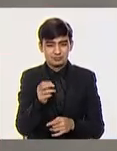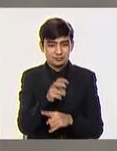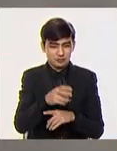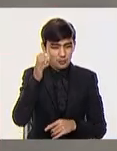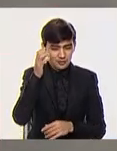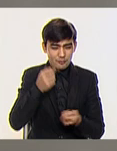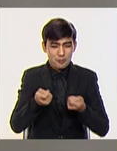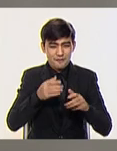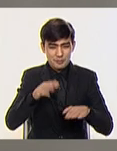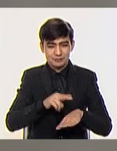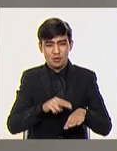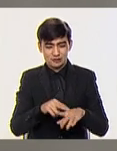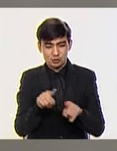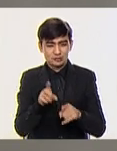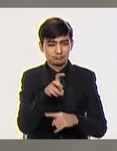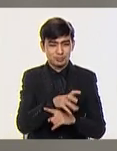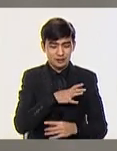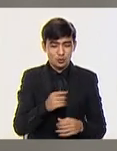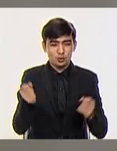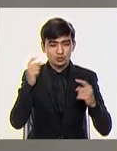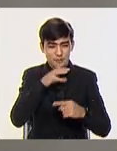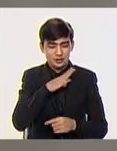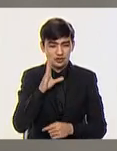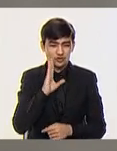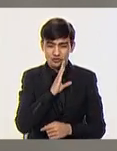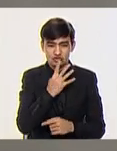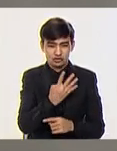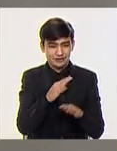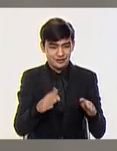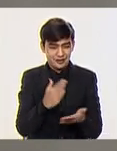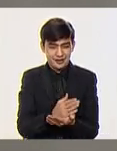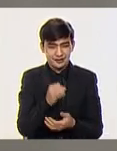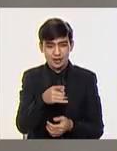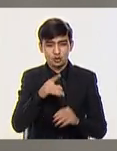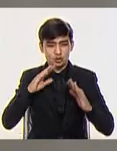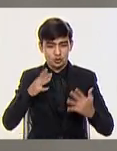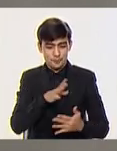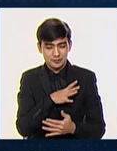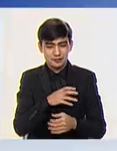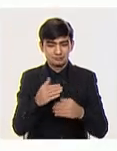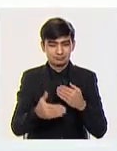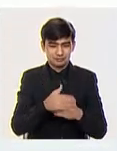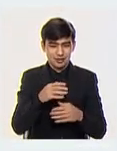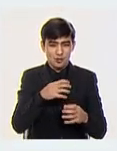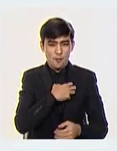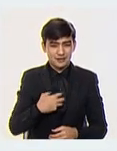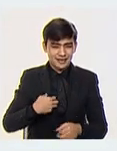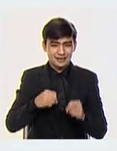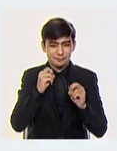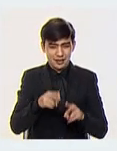образованию финальной полиции выяснилось что женщина воспитывает четверых детей этот случай рассмотрят на комиссии по делам